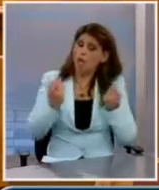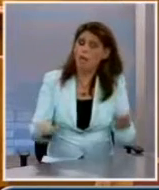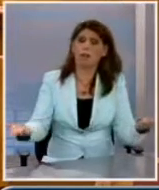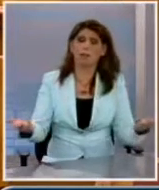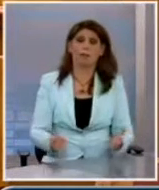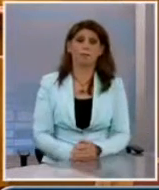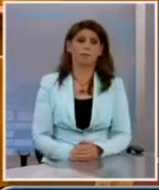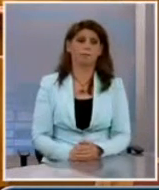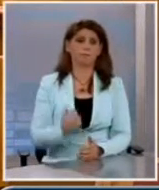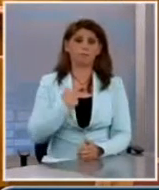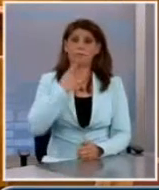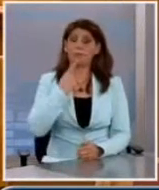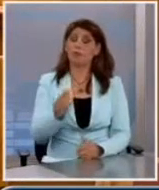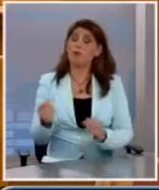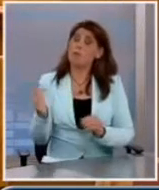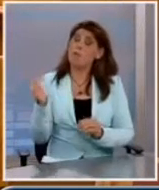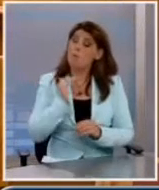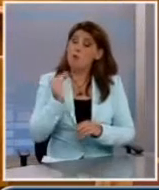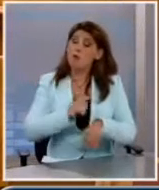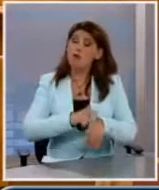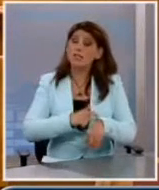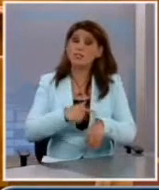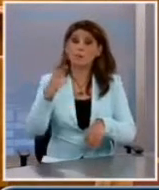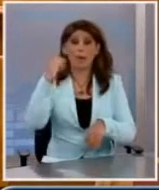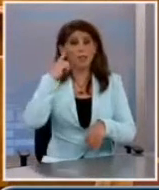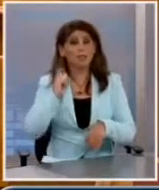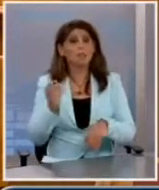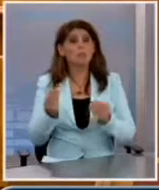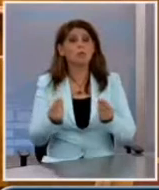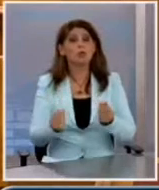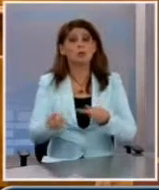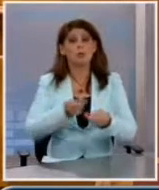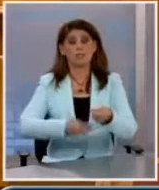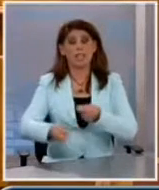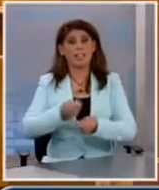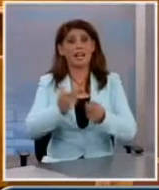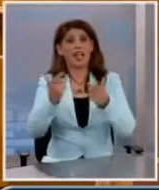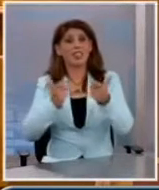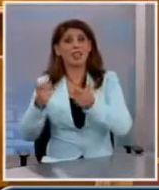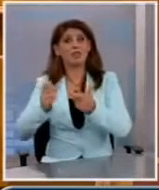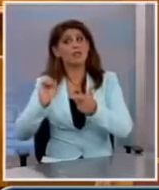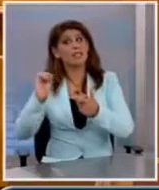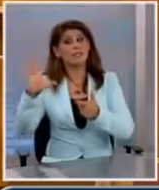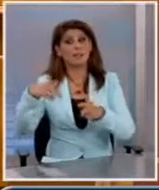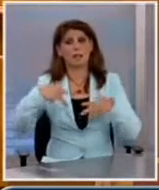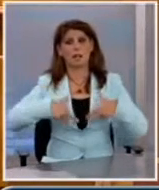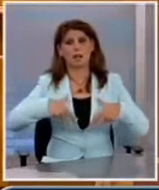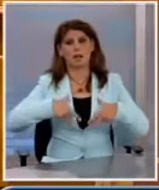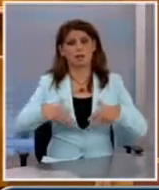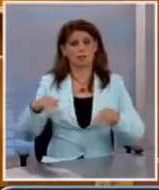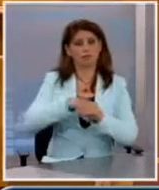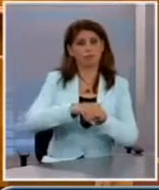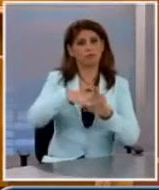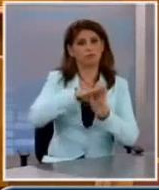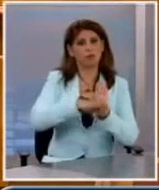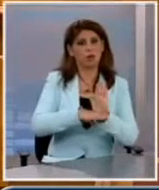πολύ σύντομα θα ξέρουμε πώς έγινε η διαχείριση των δανείων και στα άλλα κράτη που είχαν μπει σε πρόγραμμα. Και τότε